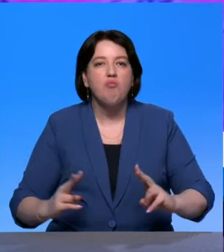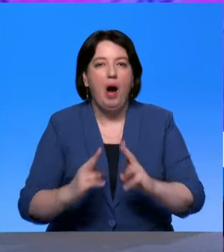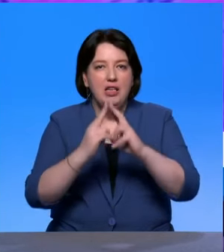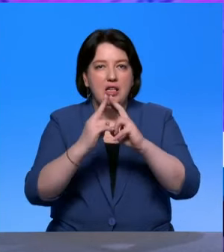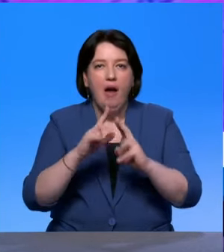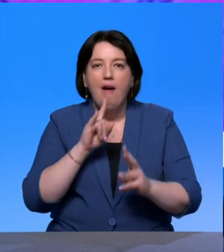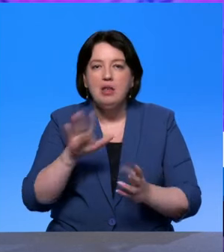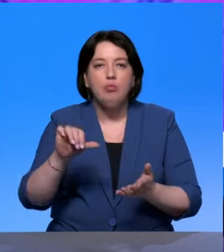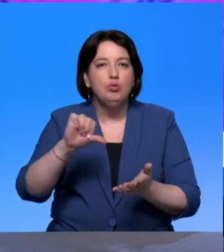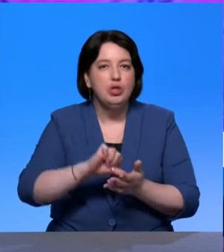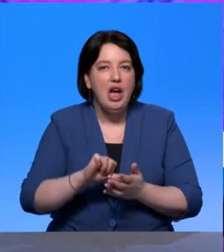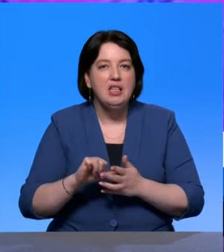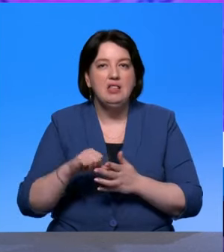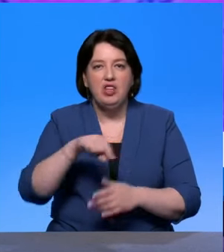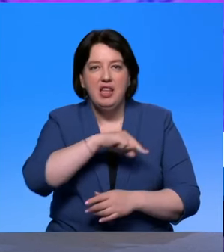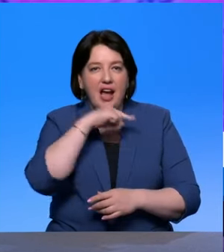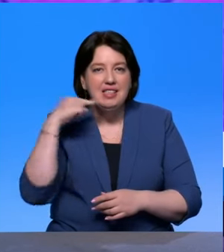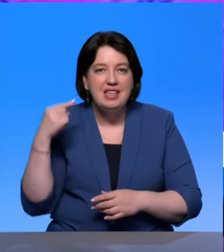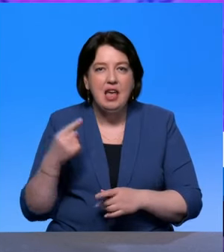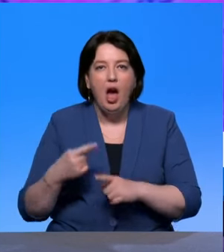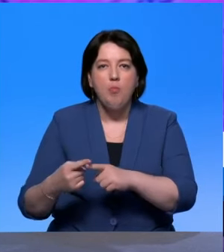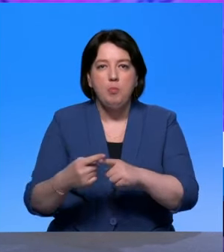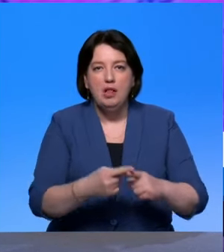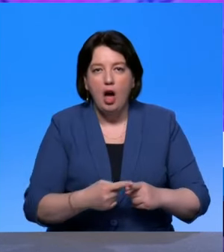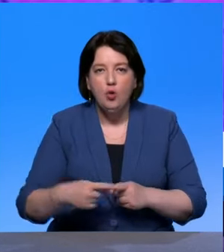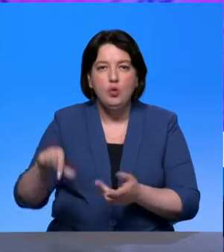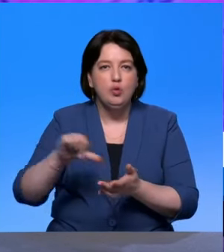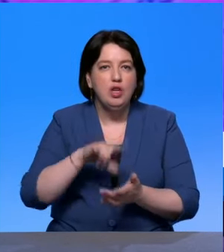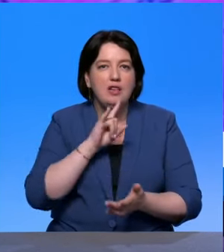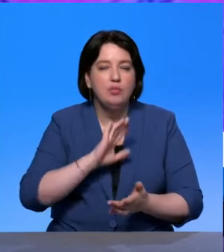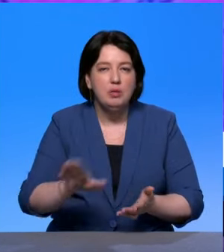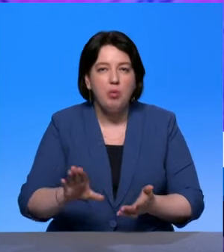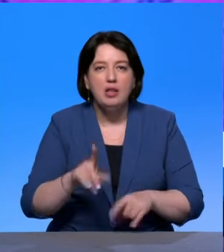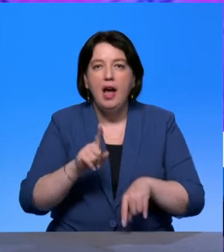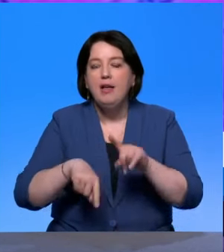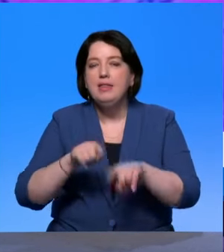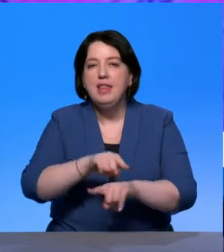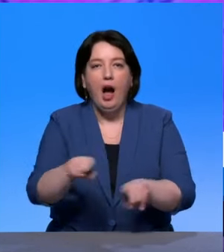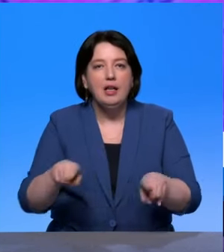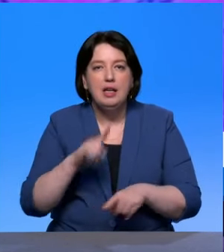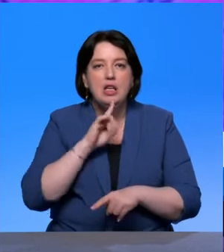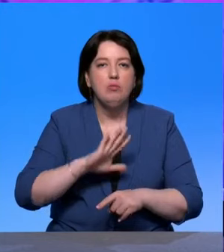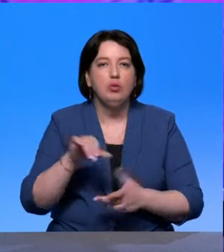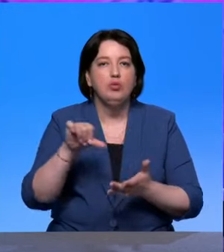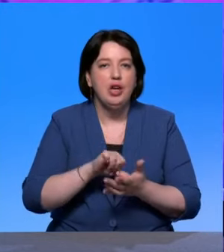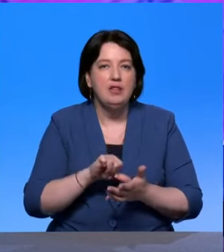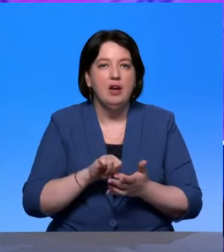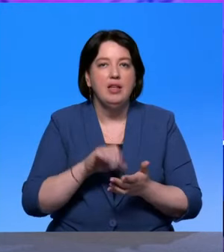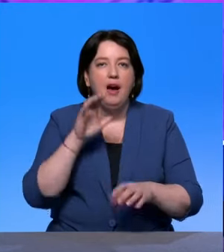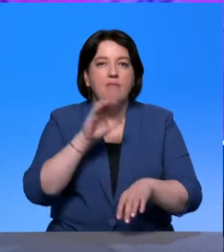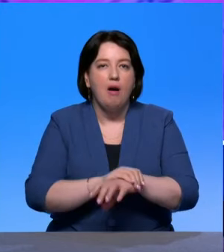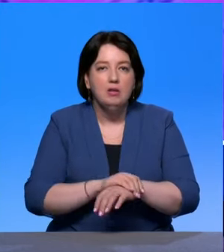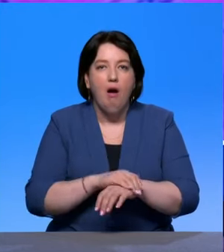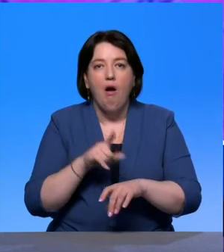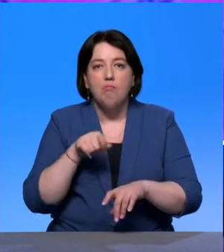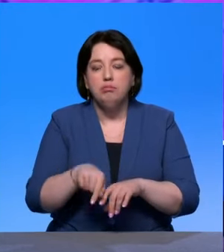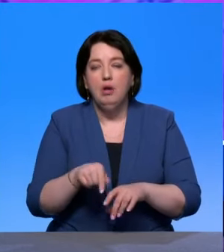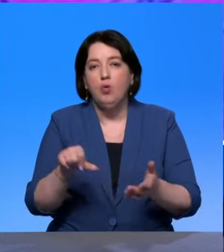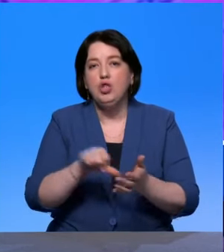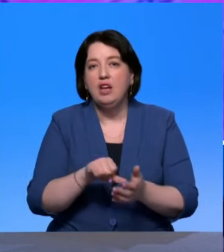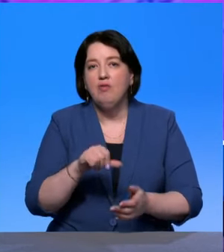белорусов, некоторые там вообще из-за допинга не будут участвовать, представители даже других стран, ну,